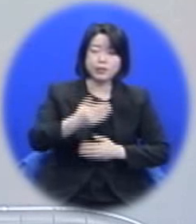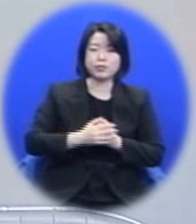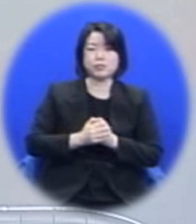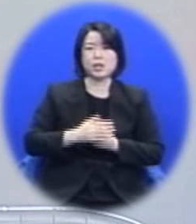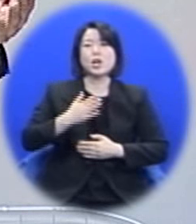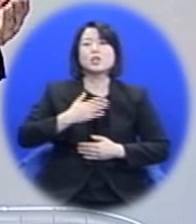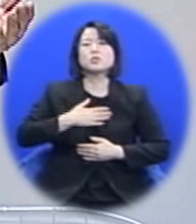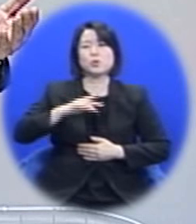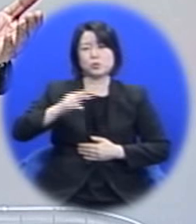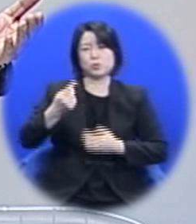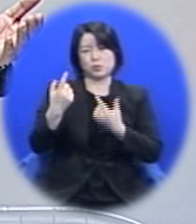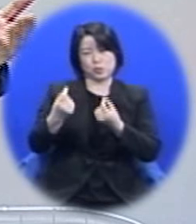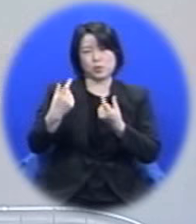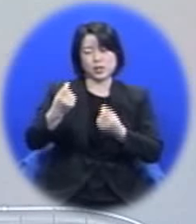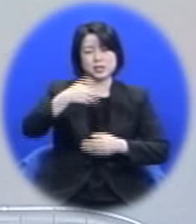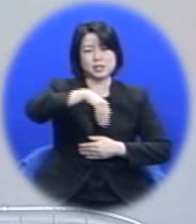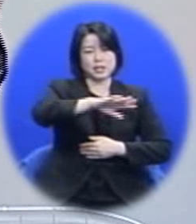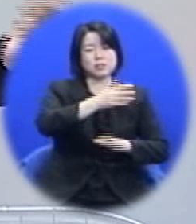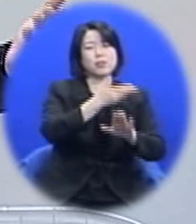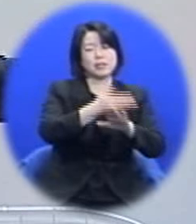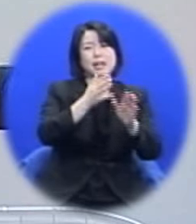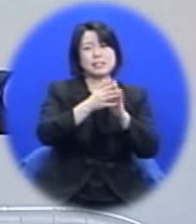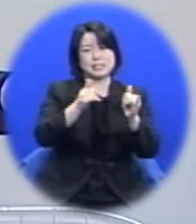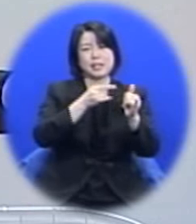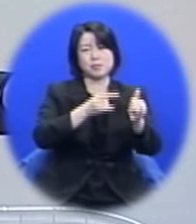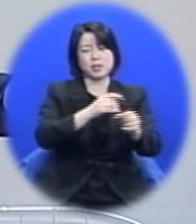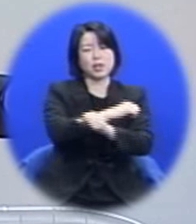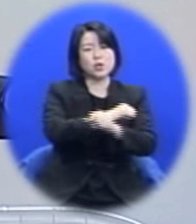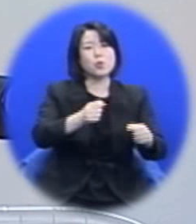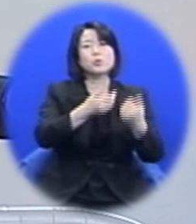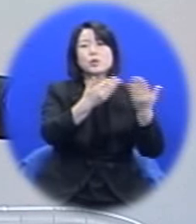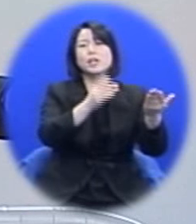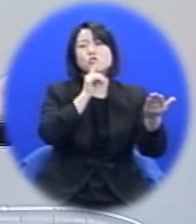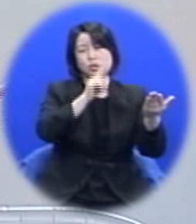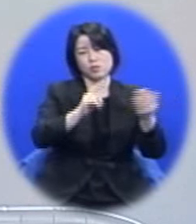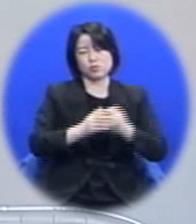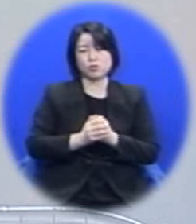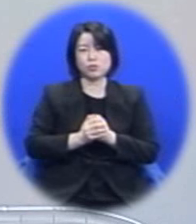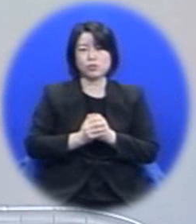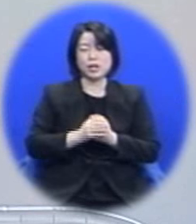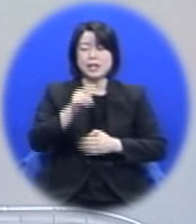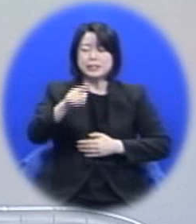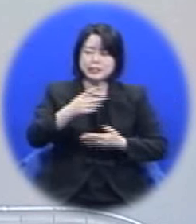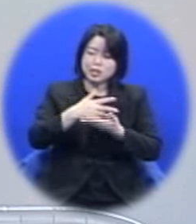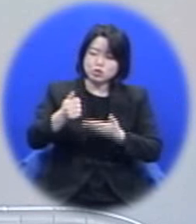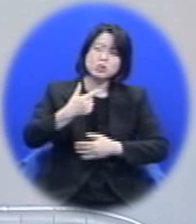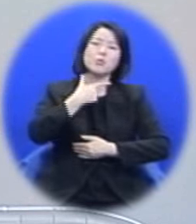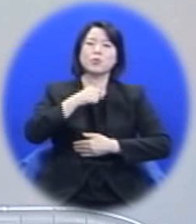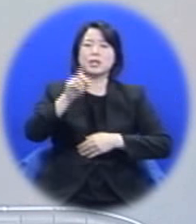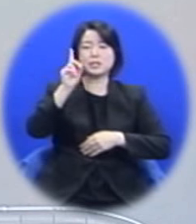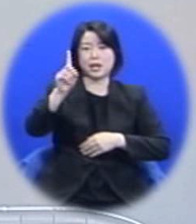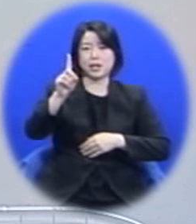저도 가서 그렇게 하라. 다른 사람을 그렇게 용서하라. 그게 주님이 원하시는